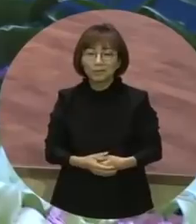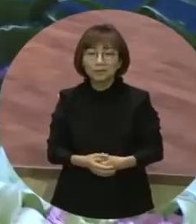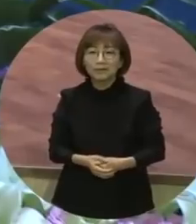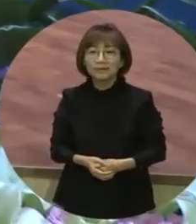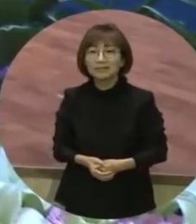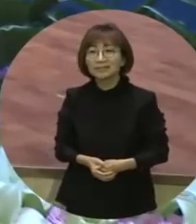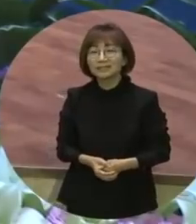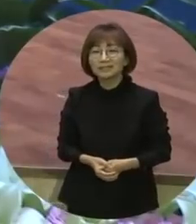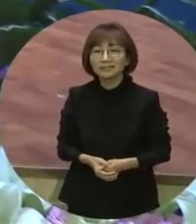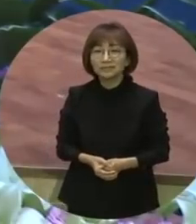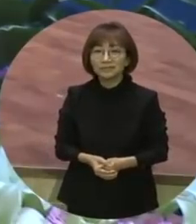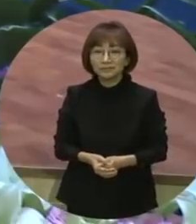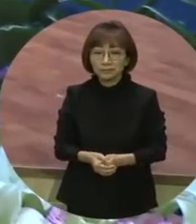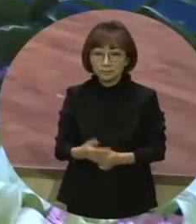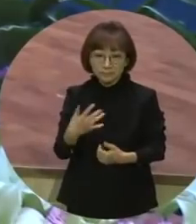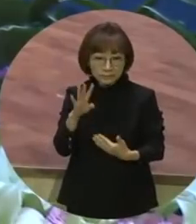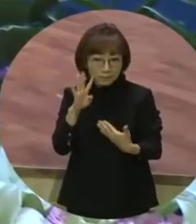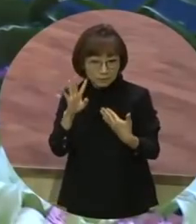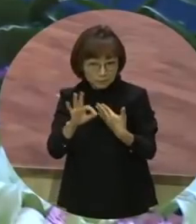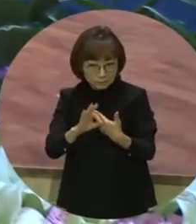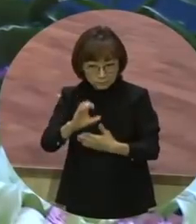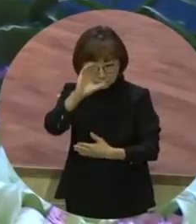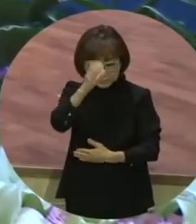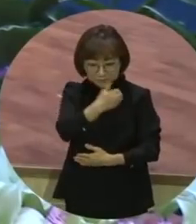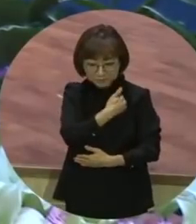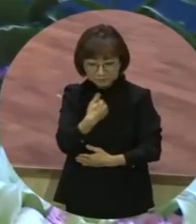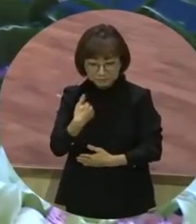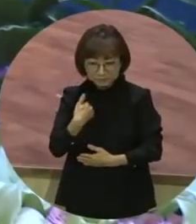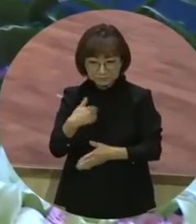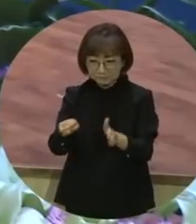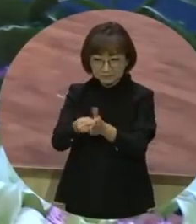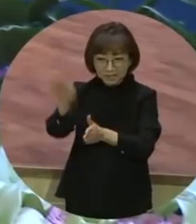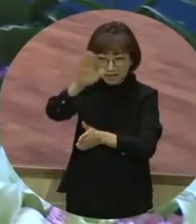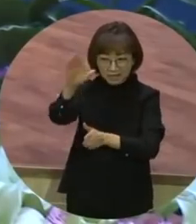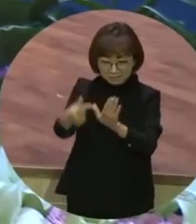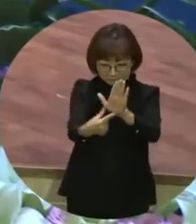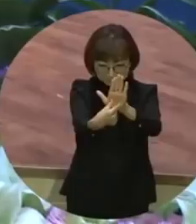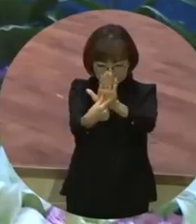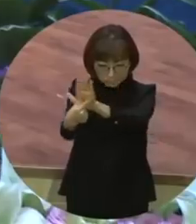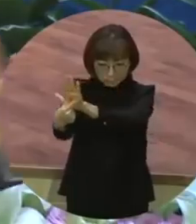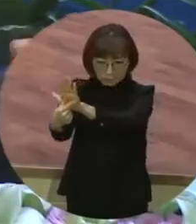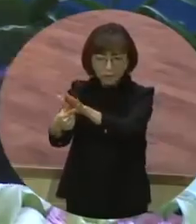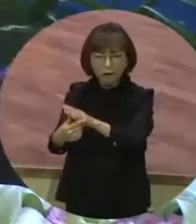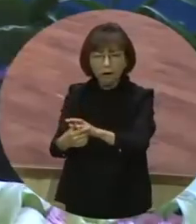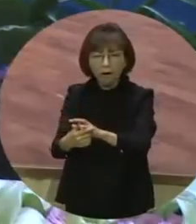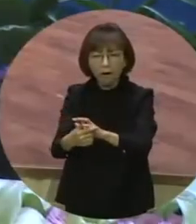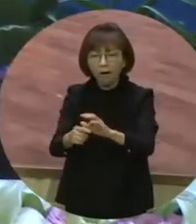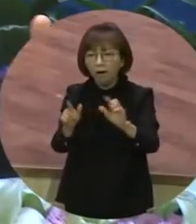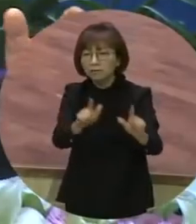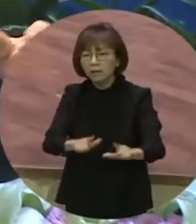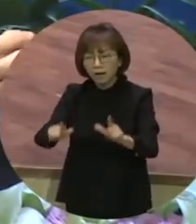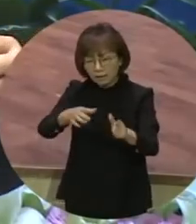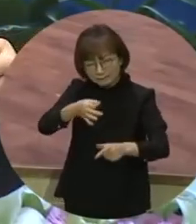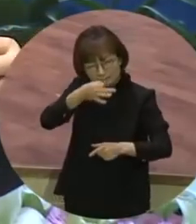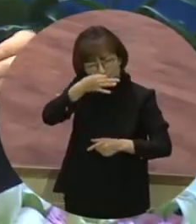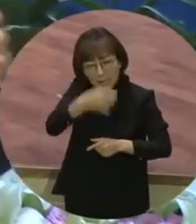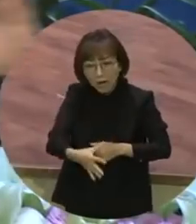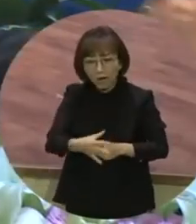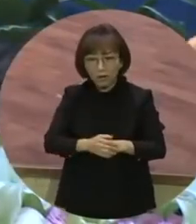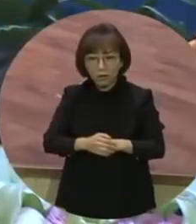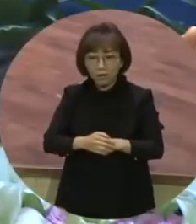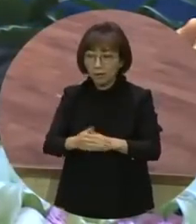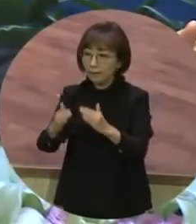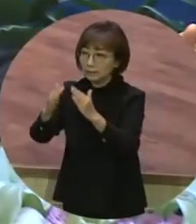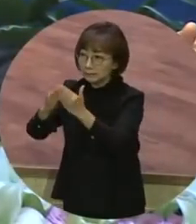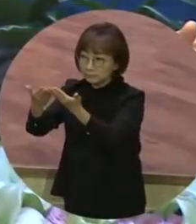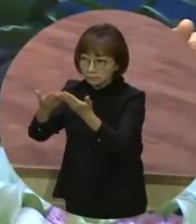그래서 이 천주교를 안 믿으면요, 살 수가 없어요. 문화적 혜택 하나도 못 받아요. 뭐 주택 주는 거